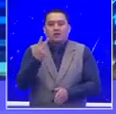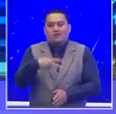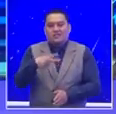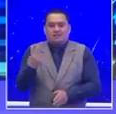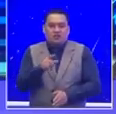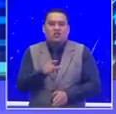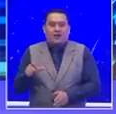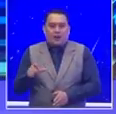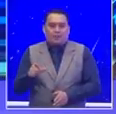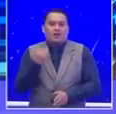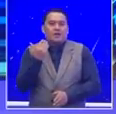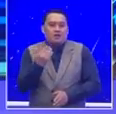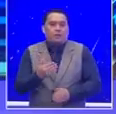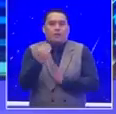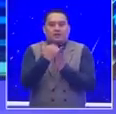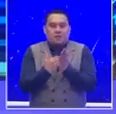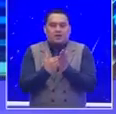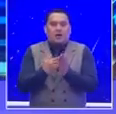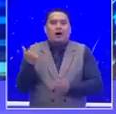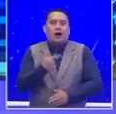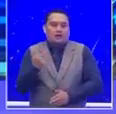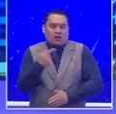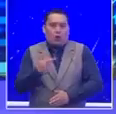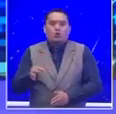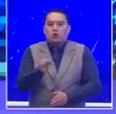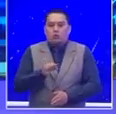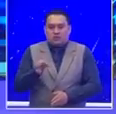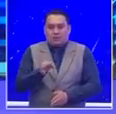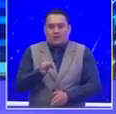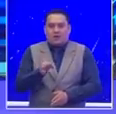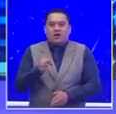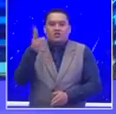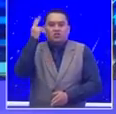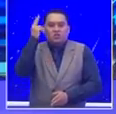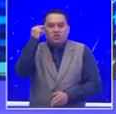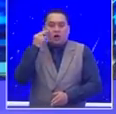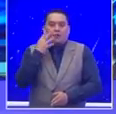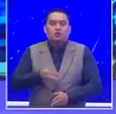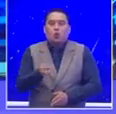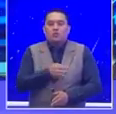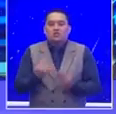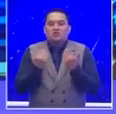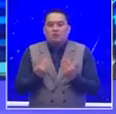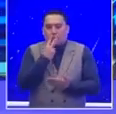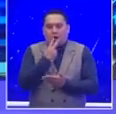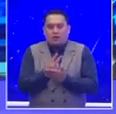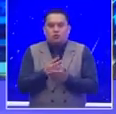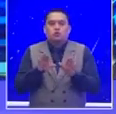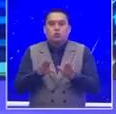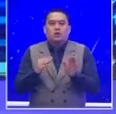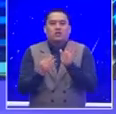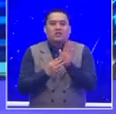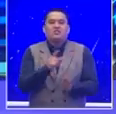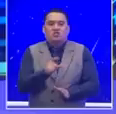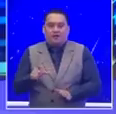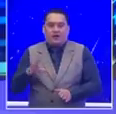заболели 22 человека, уже 20 в списках Атырауской области. Из числа ЖТСУцев на сегодня показатель не изменился. В